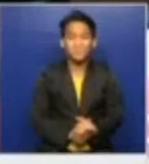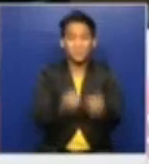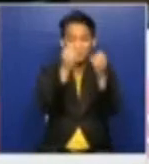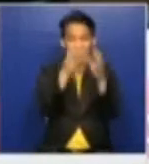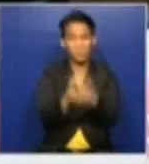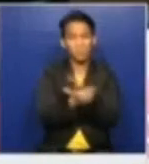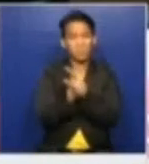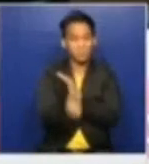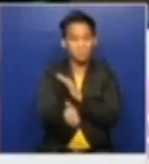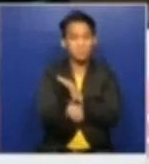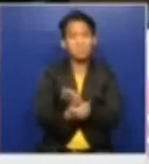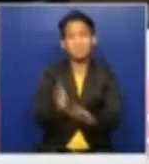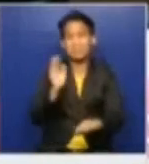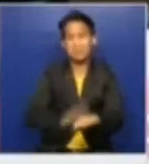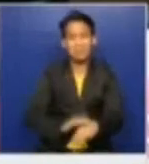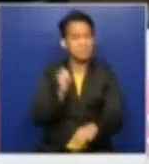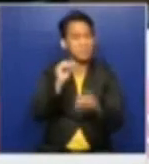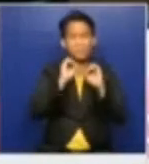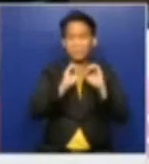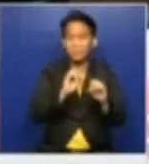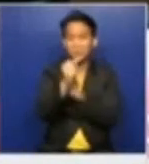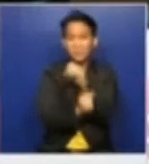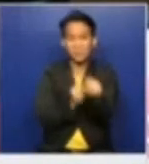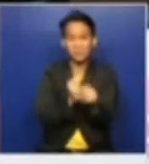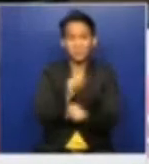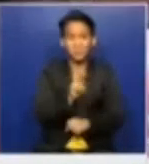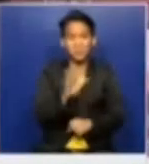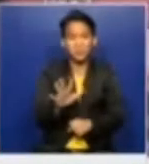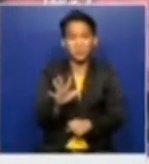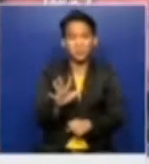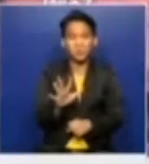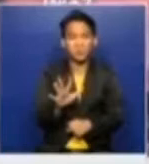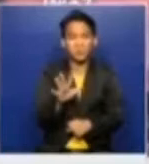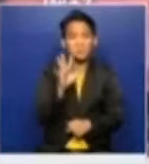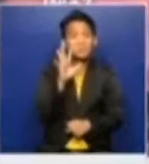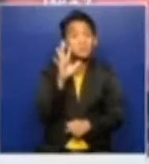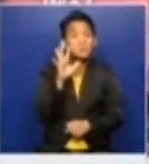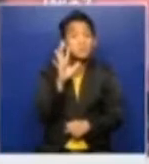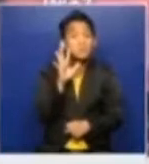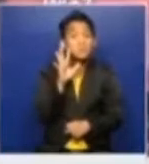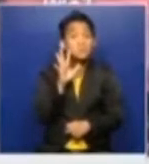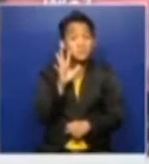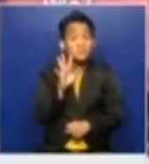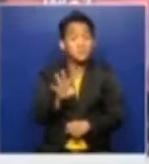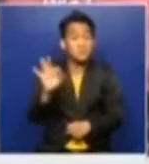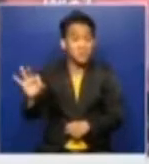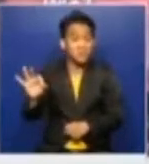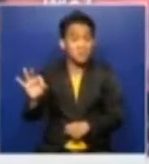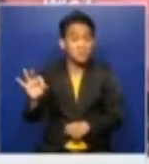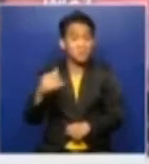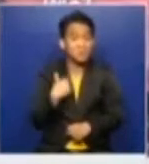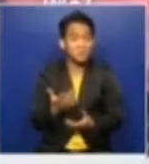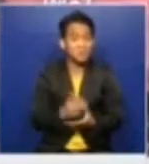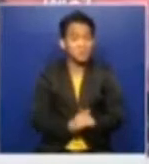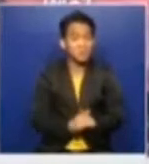เคยได้รับจากเมื่อรุ่นก่อนๆตั้งแต่ปี2545-9ลงมาปรากฏว่าเขาได้รางวัลดีเด่นระดับชาติ